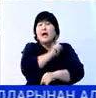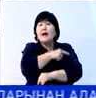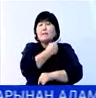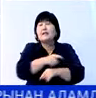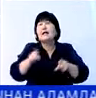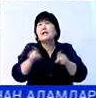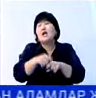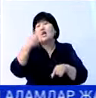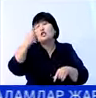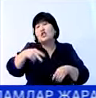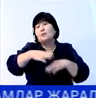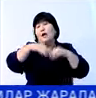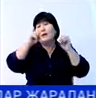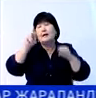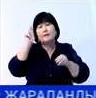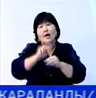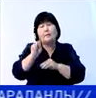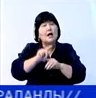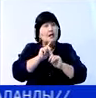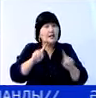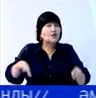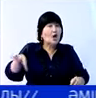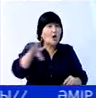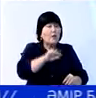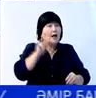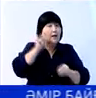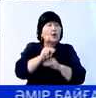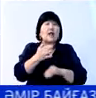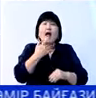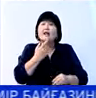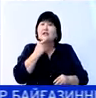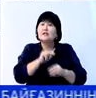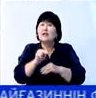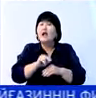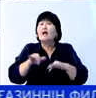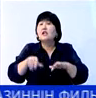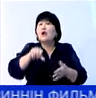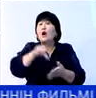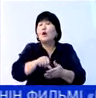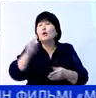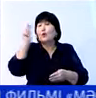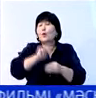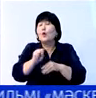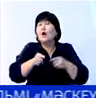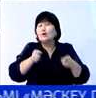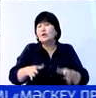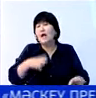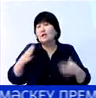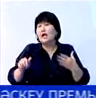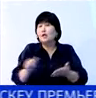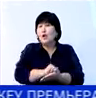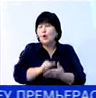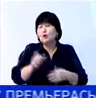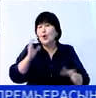секілді 20 мамандықта білім береді. Ерекшелігі барлық дәріс ағылшын тілінде жүреді. Шараға қатысушыларға оқуға түсу үшін дайындалатын